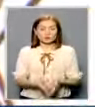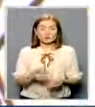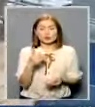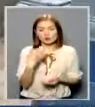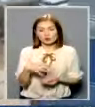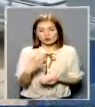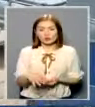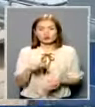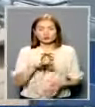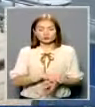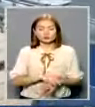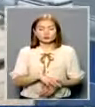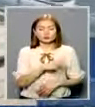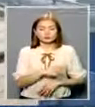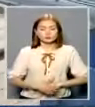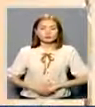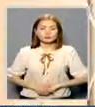40 водных транспортных средств